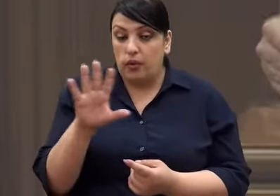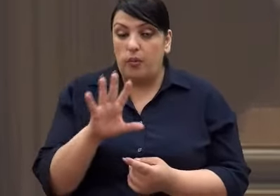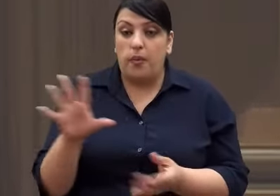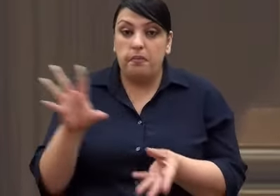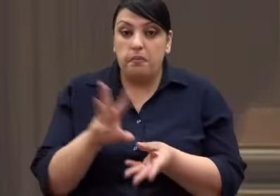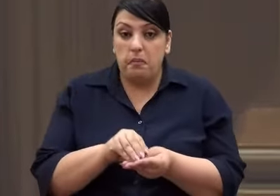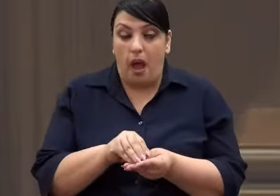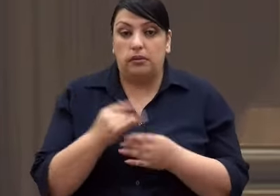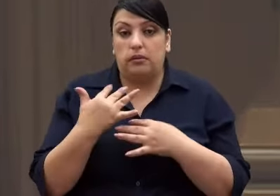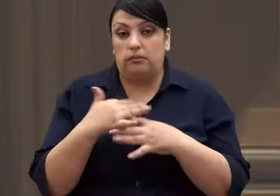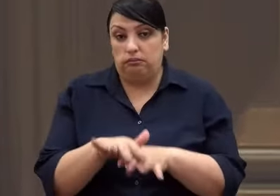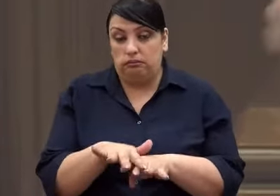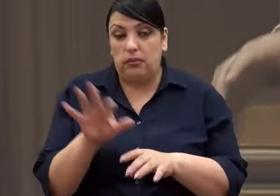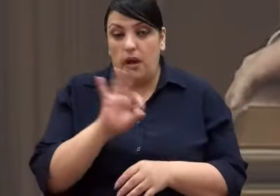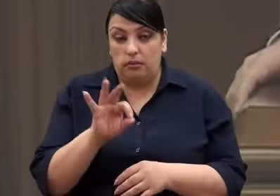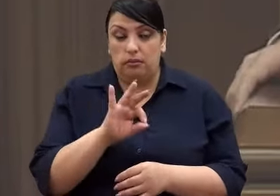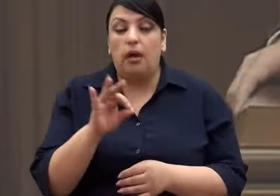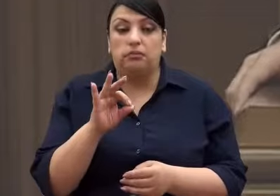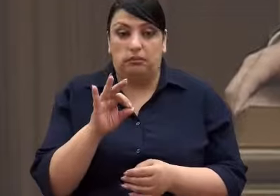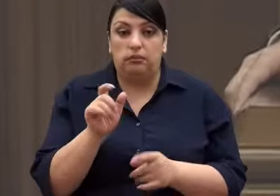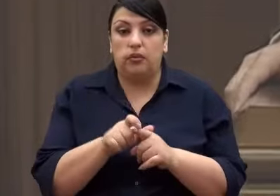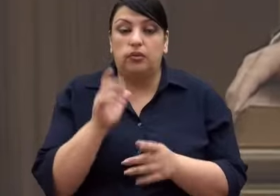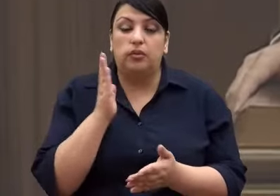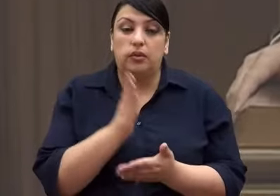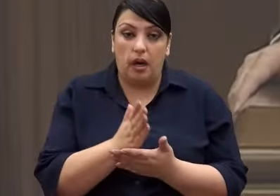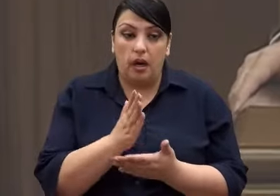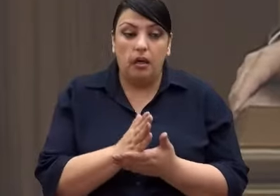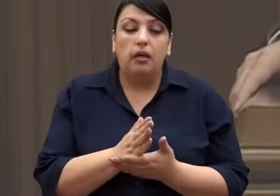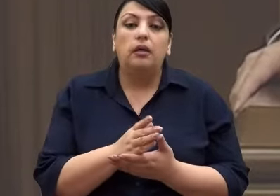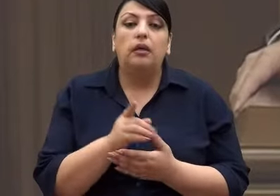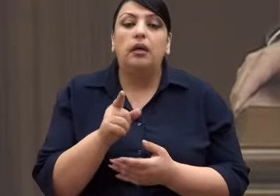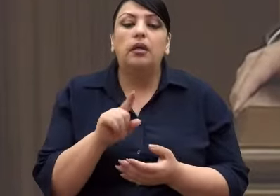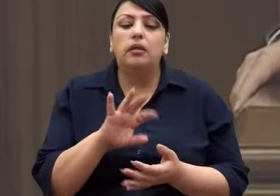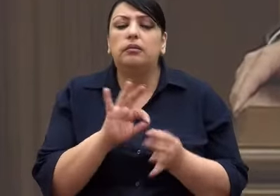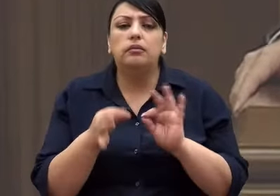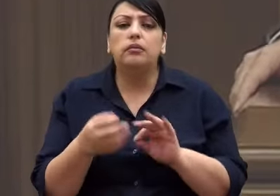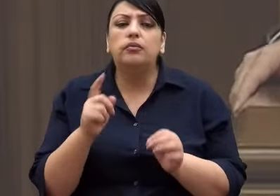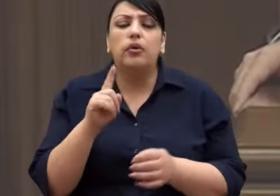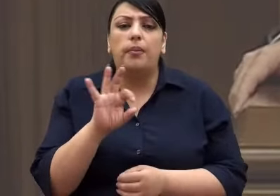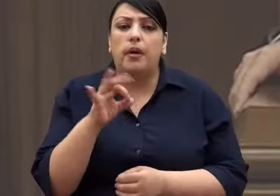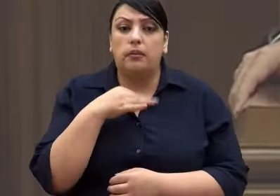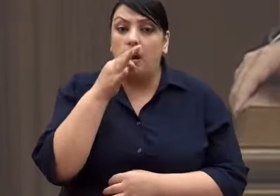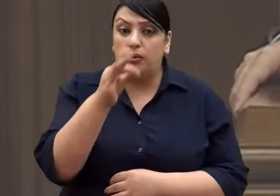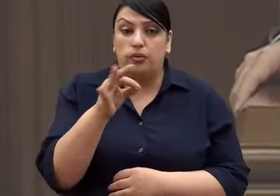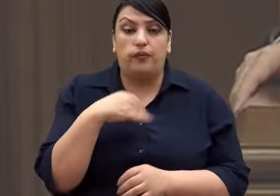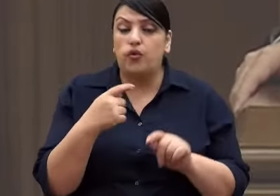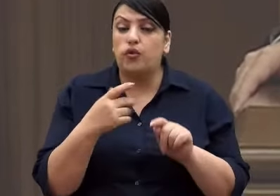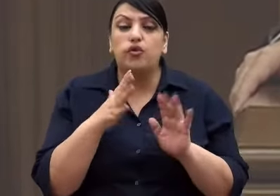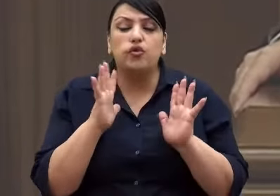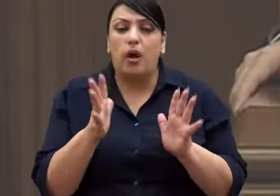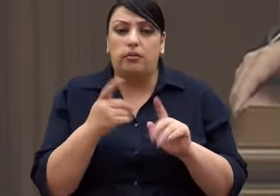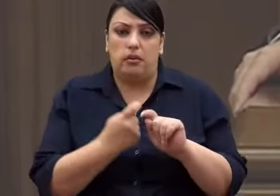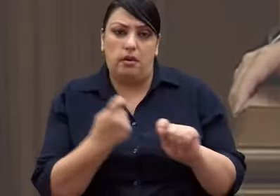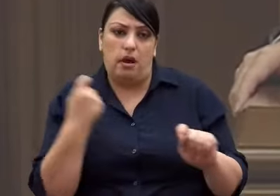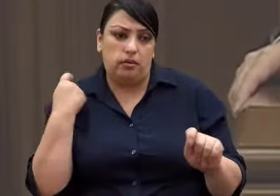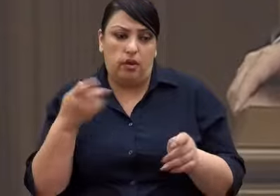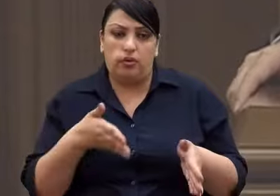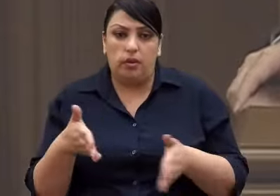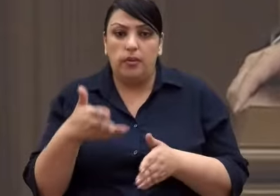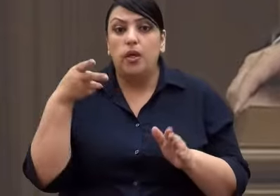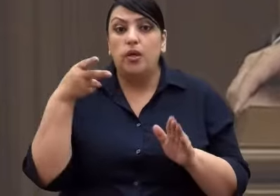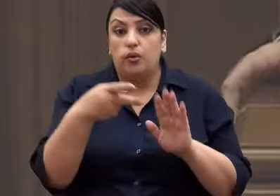խոսակցություն, այն ժամանակ դեռ շատ սաղմնային վիճակում գտնվող, սա ինչի եմ ասում, որ ցույց տամ, թե ինչ երկար ճանապարհ ենք մենք անցել։ Հիշեք 2007